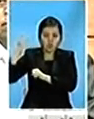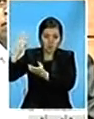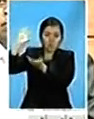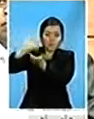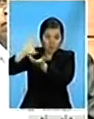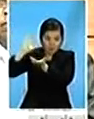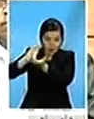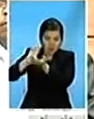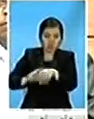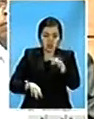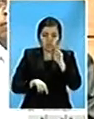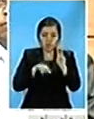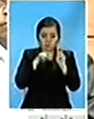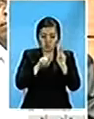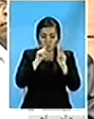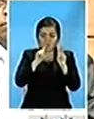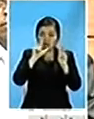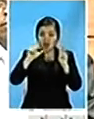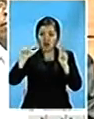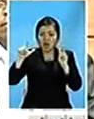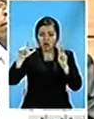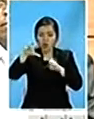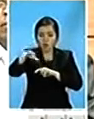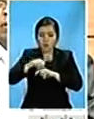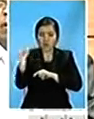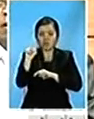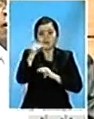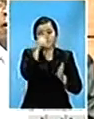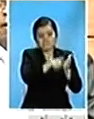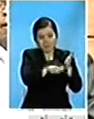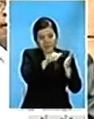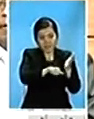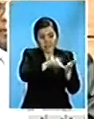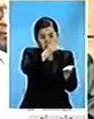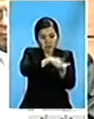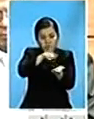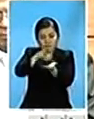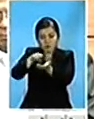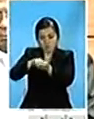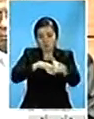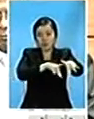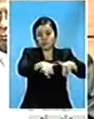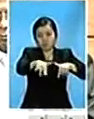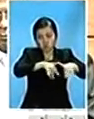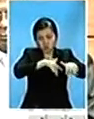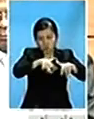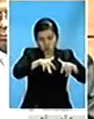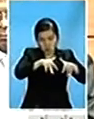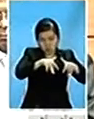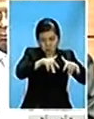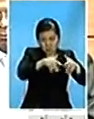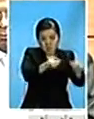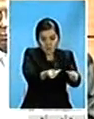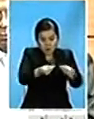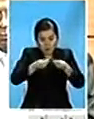แต่จะเป็นภาระของพี่น้องประชาชนที่จะต้องชำระภาษีให้รัฐบาลนำมาจับจ่ายเราก็หวังนะครับว่